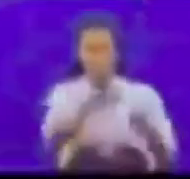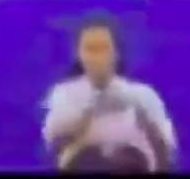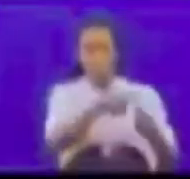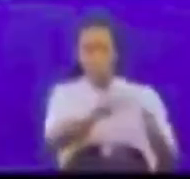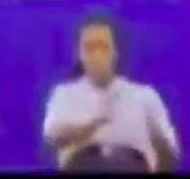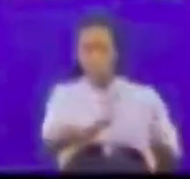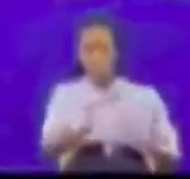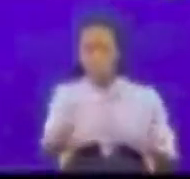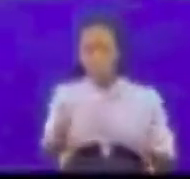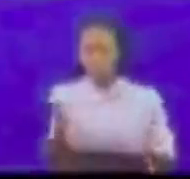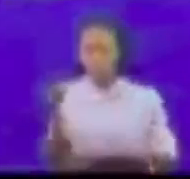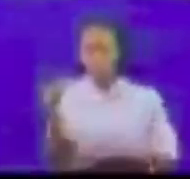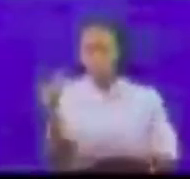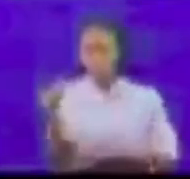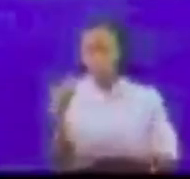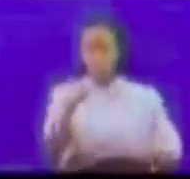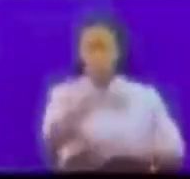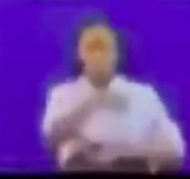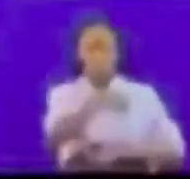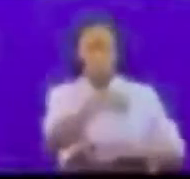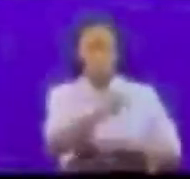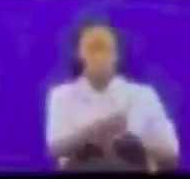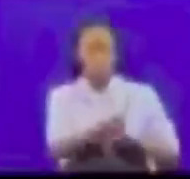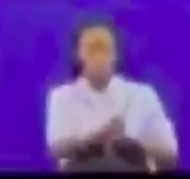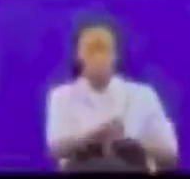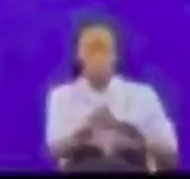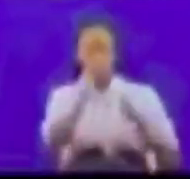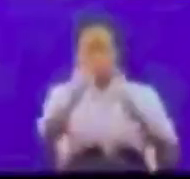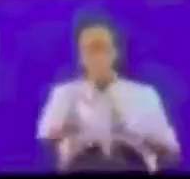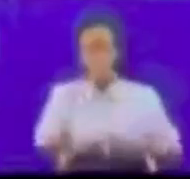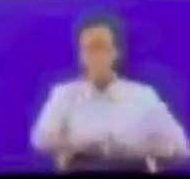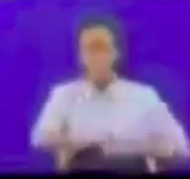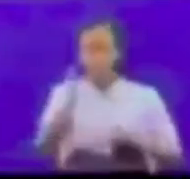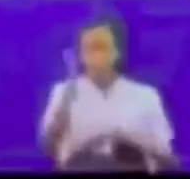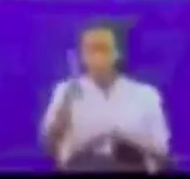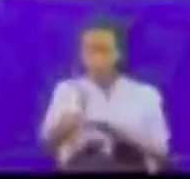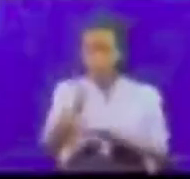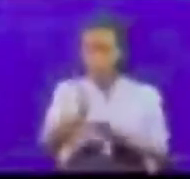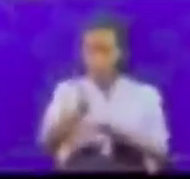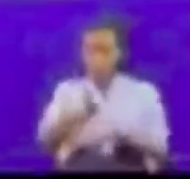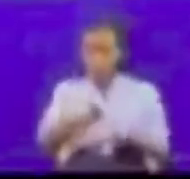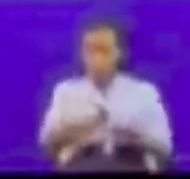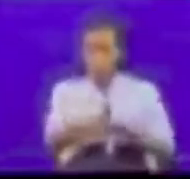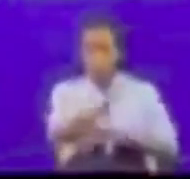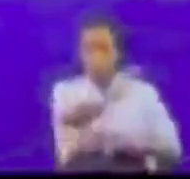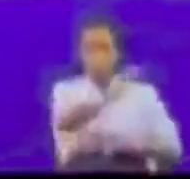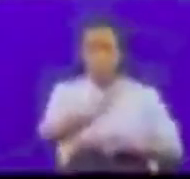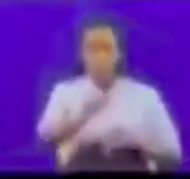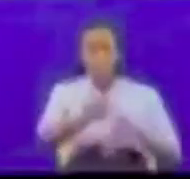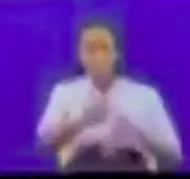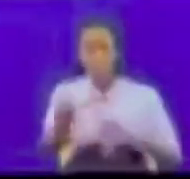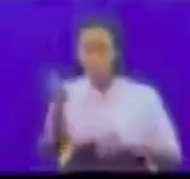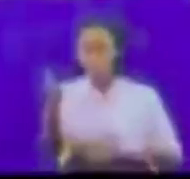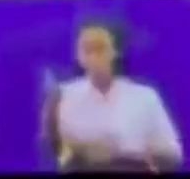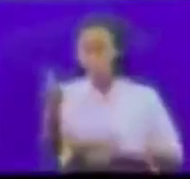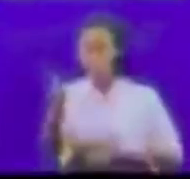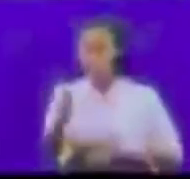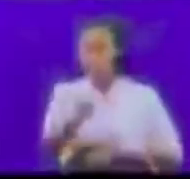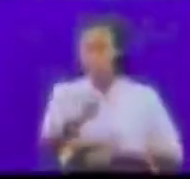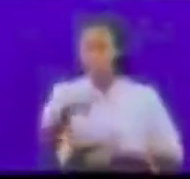aliyekuwa waziri wa fedha ambaye bunge limemthibitisha kwa 100%. Wabunge waliopiga kura walikuwa ni